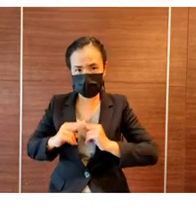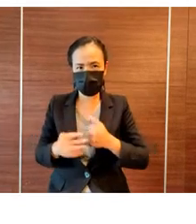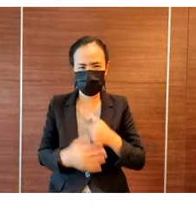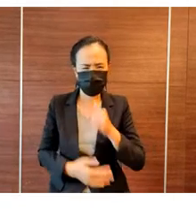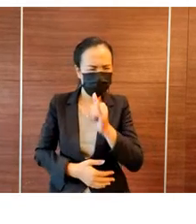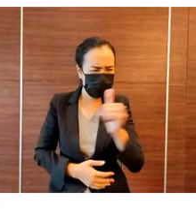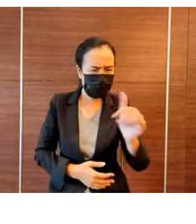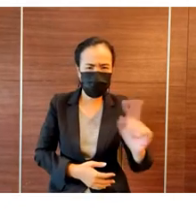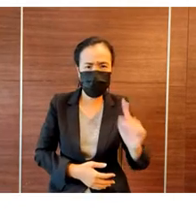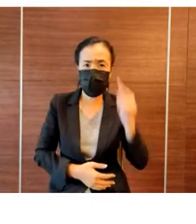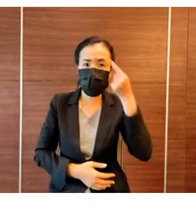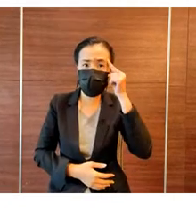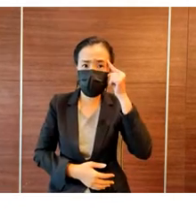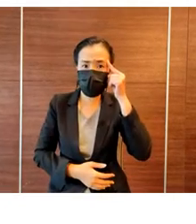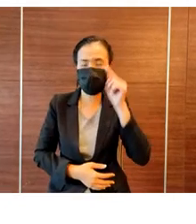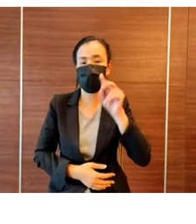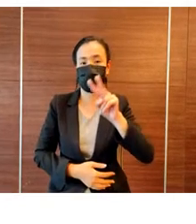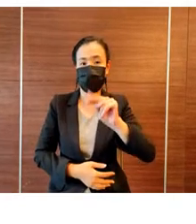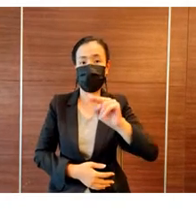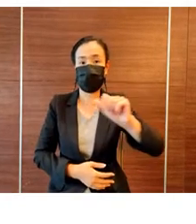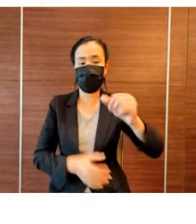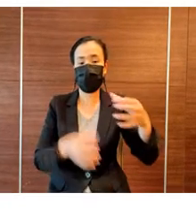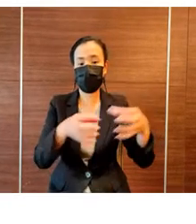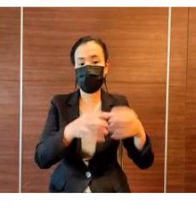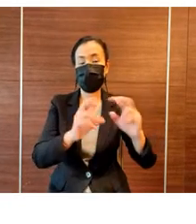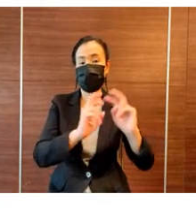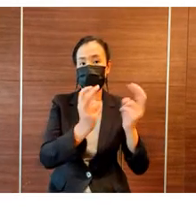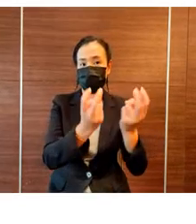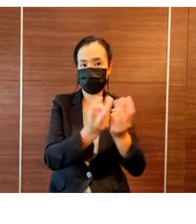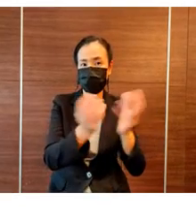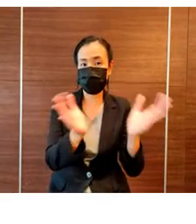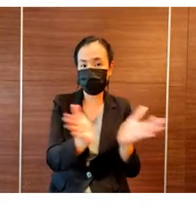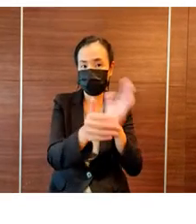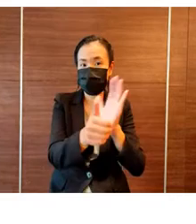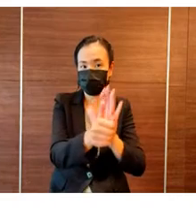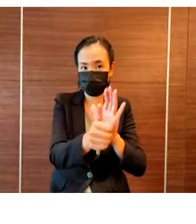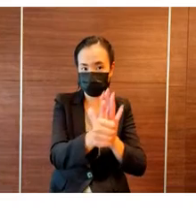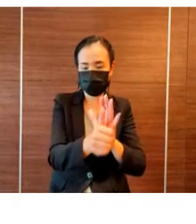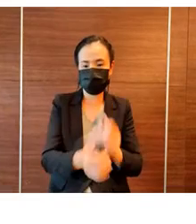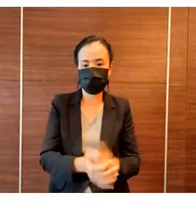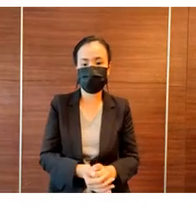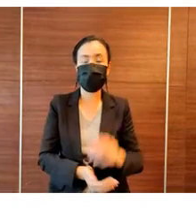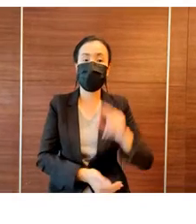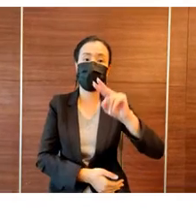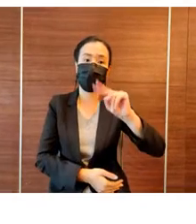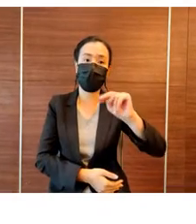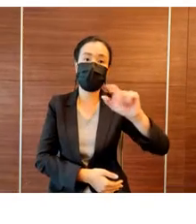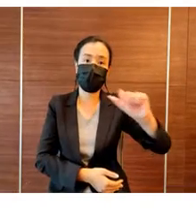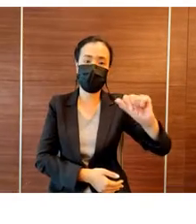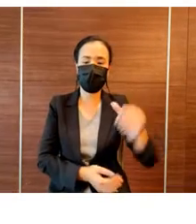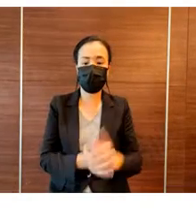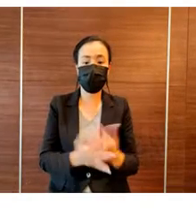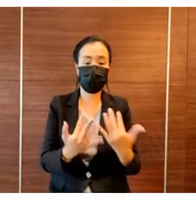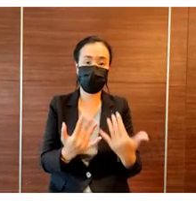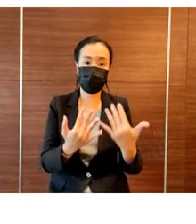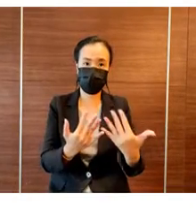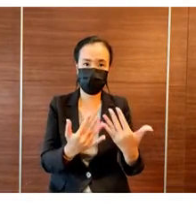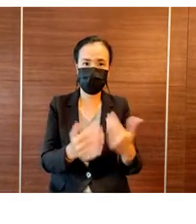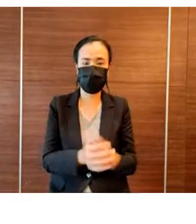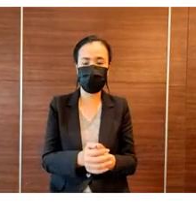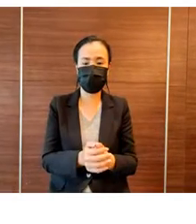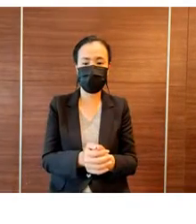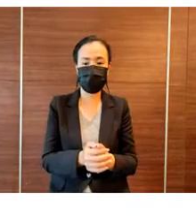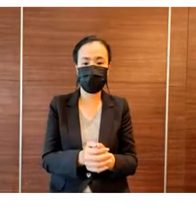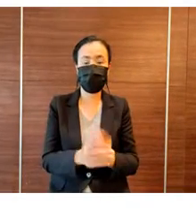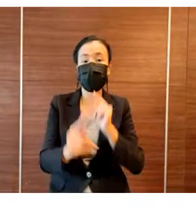รงไหนนะคะอันนี้มีที่1ที่เป็นกลุ่มนะคะสำหรับเรียกว่ากลุ่มซัพพอร์ตก็ได้เหมือนกันนะคะชื่อว่า NA นะคะก็เดี๋ยวพี่อาร์ตคงจะทิ้งเรื่อง